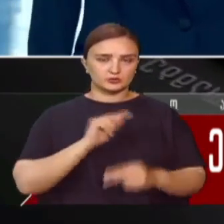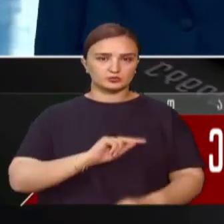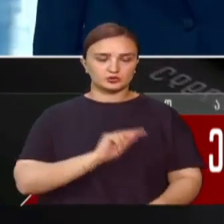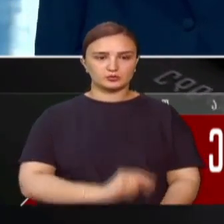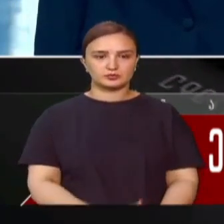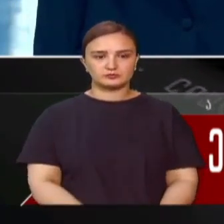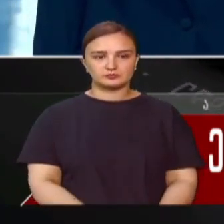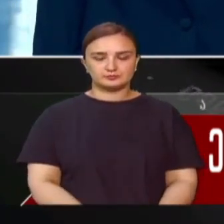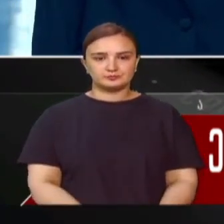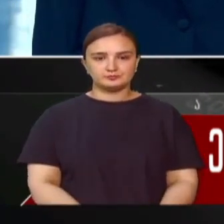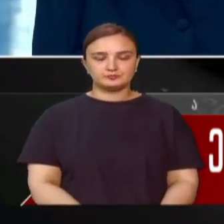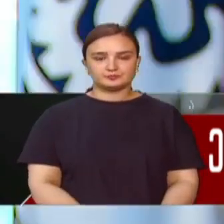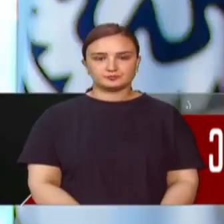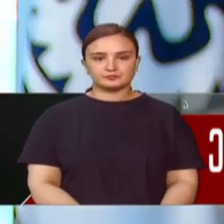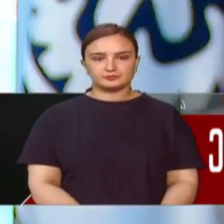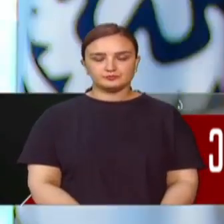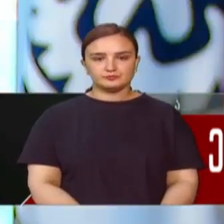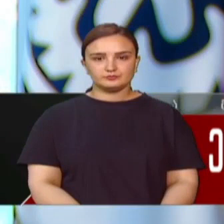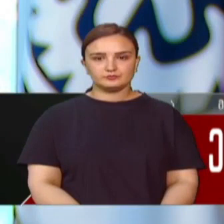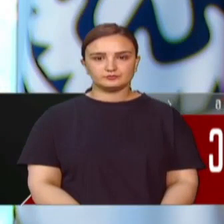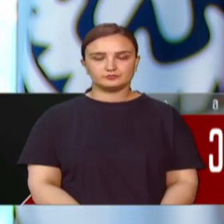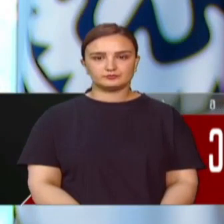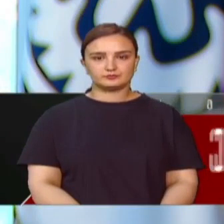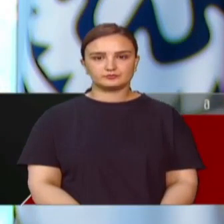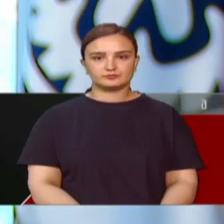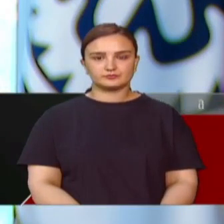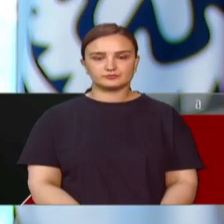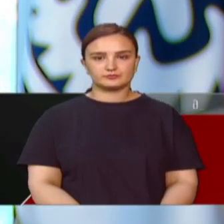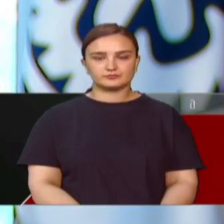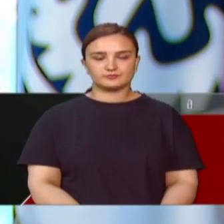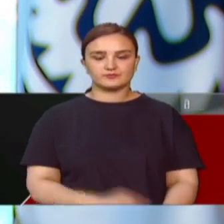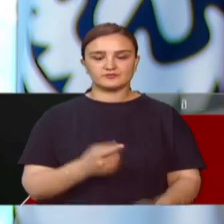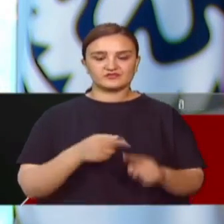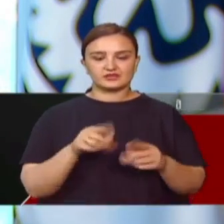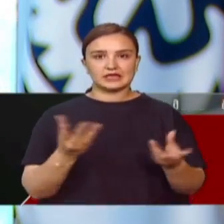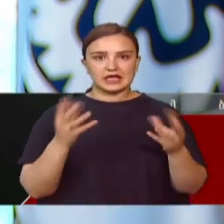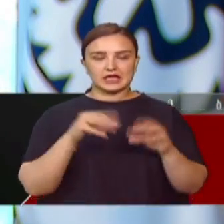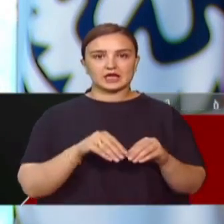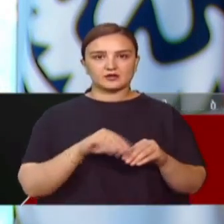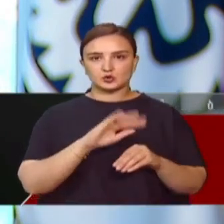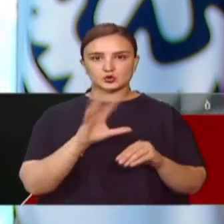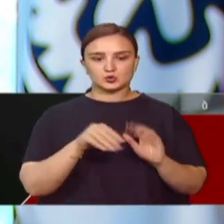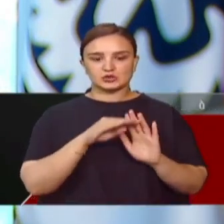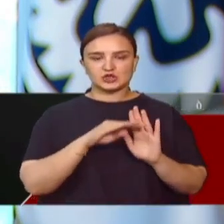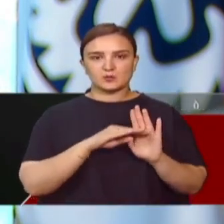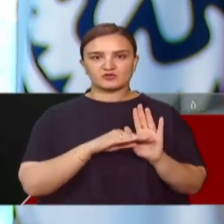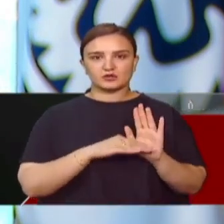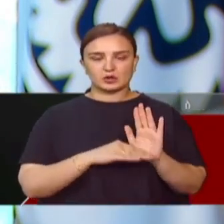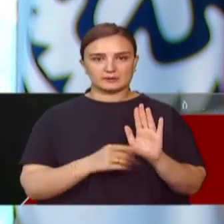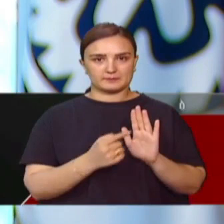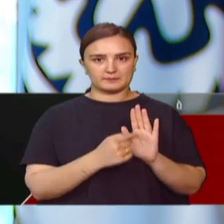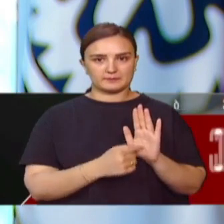მუშაობს. აღნიშნული ნორმატიული აქტი აერთიანებს ყველა აიმ ზემოჩამოთვლილ